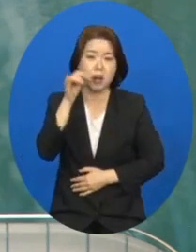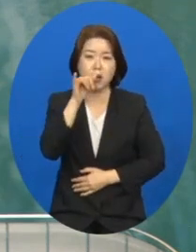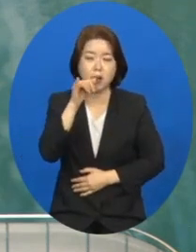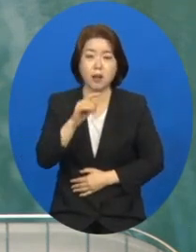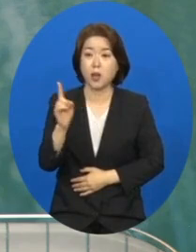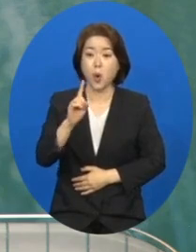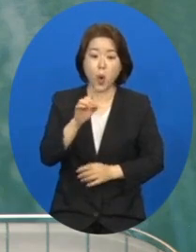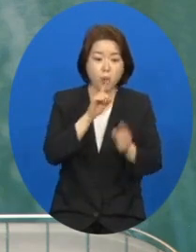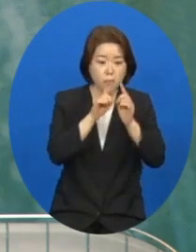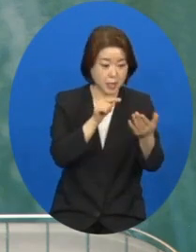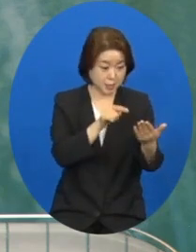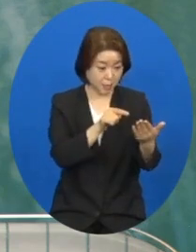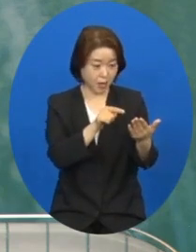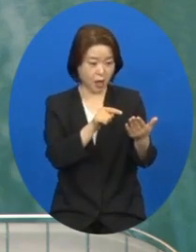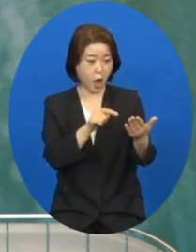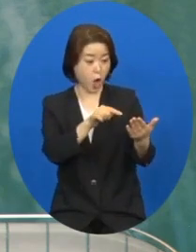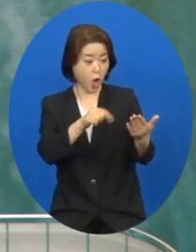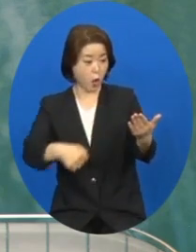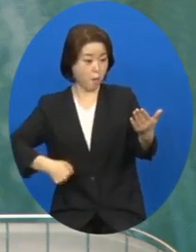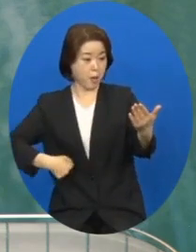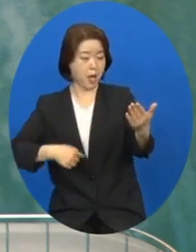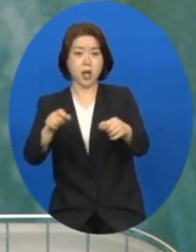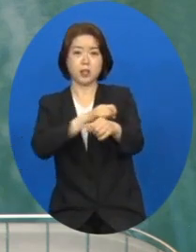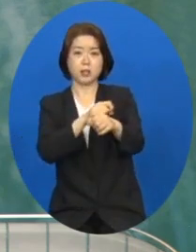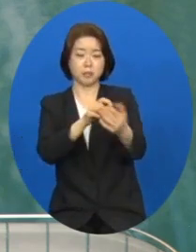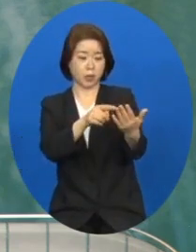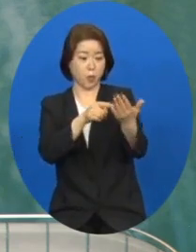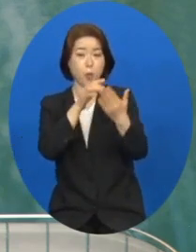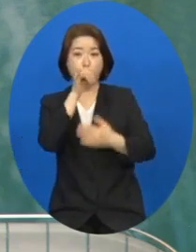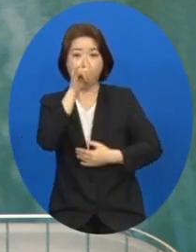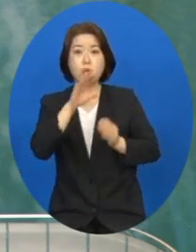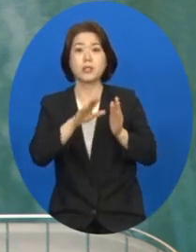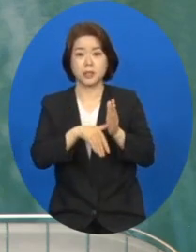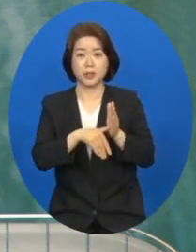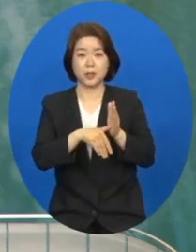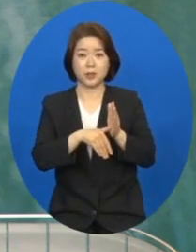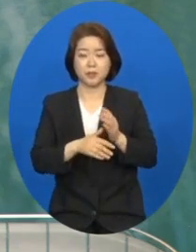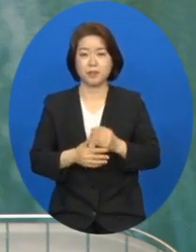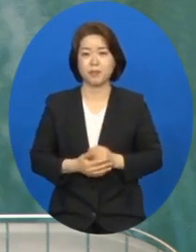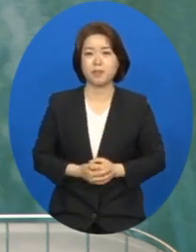어느 말씀 하나가 마음에 특별히 확 와닿는 것이 있어요.